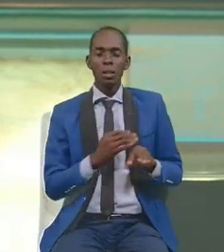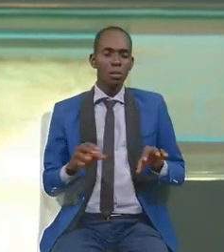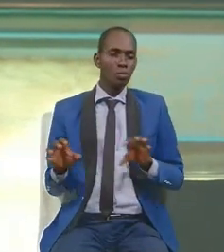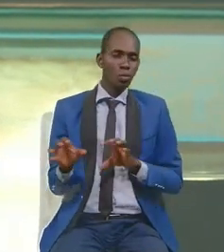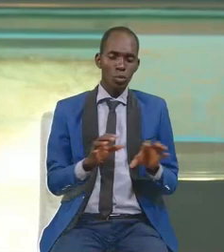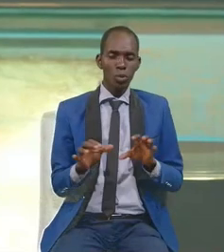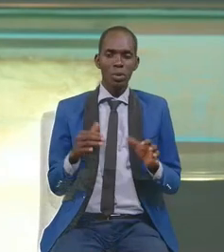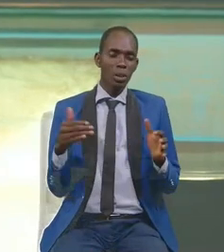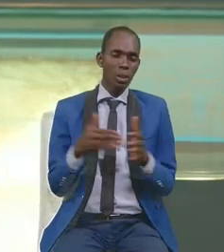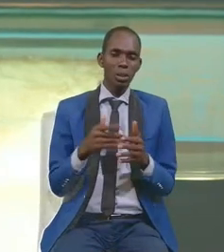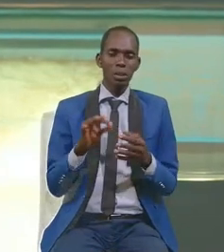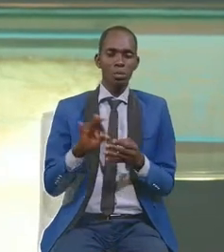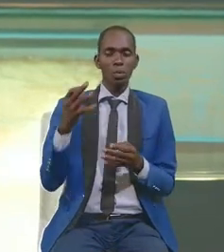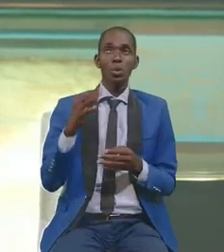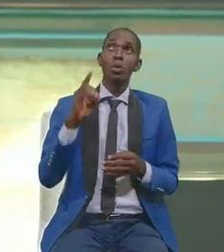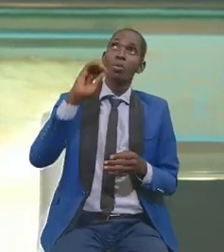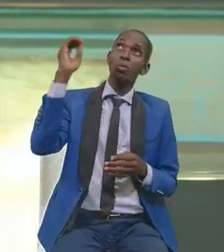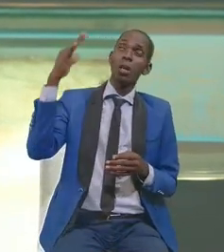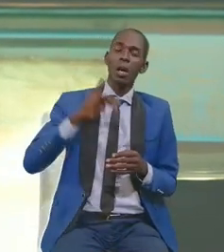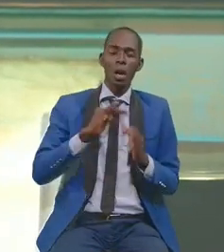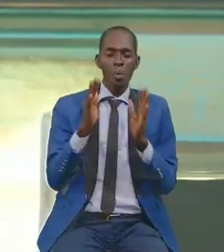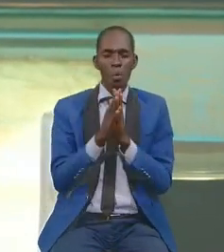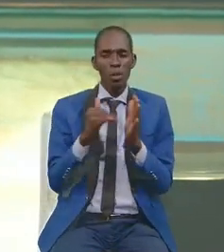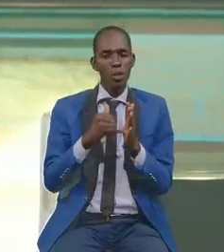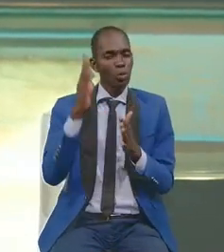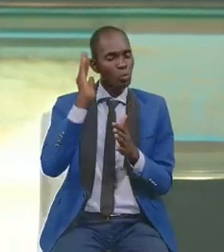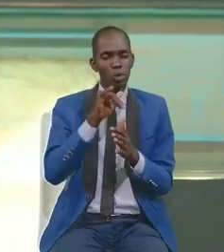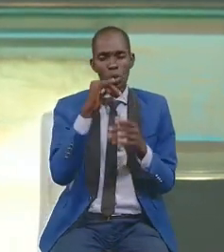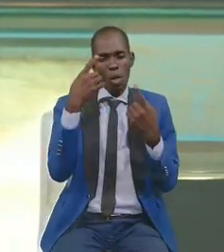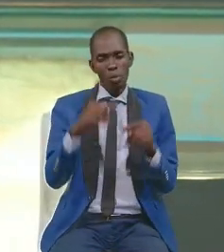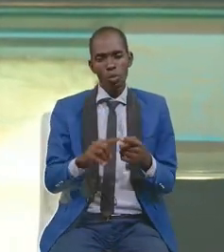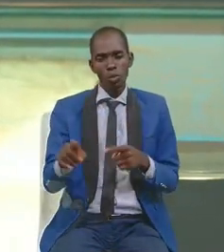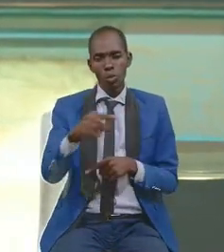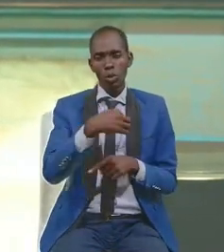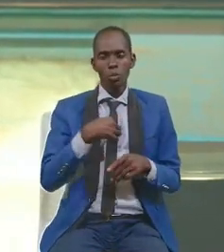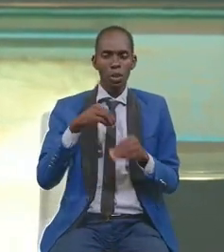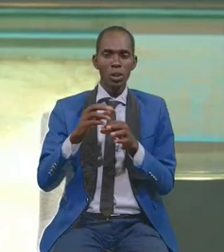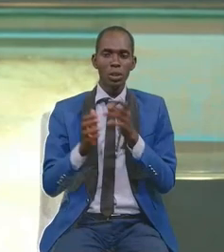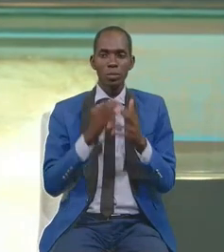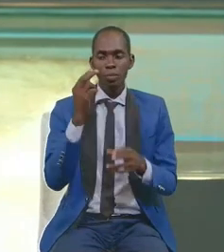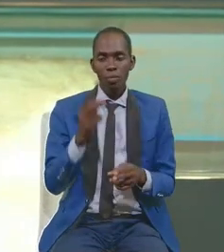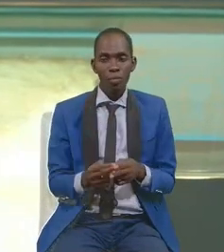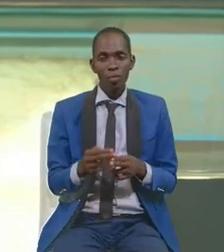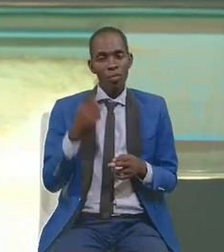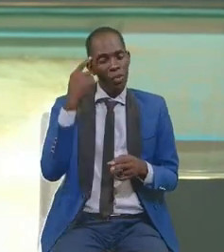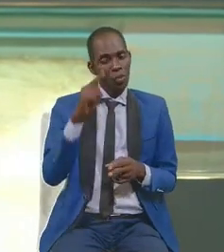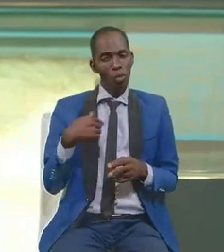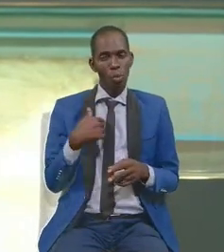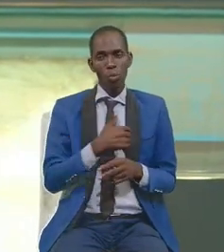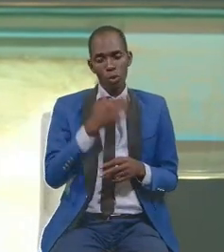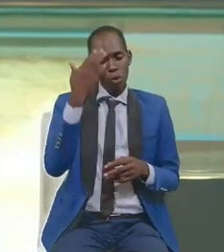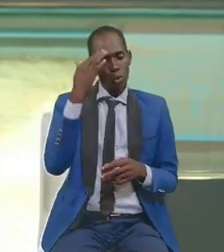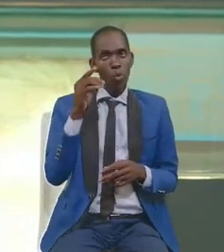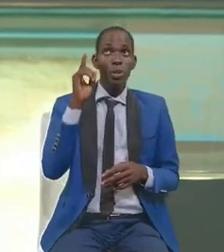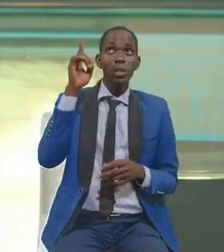outragé l'Esprit de la grâce. Je prie que cela ne vous arrive point. Car nous connaissons celui qui a dit, à moi la vengeance, à moi